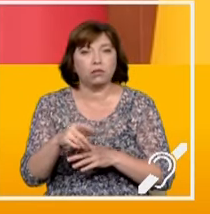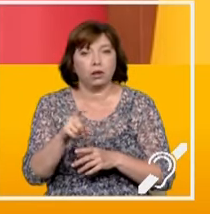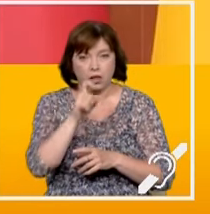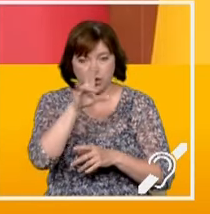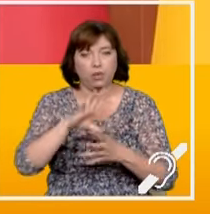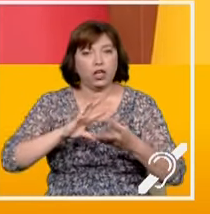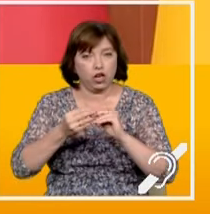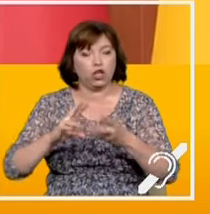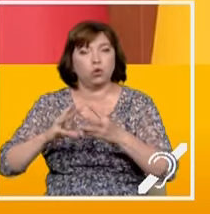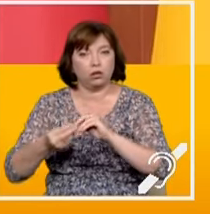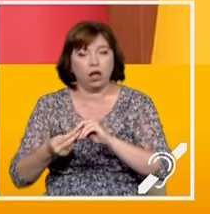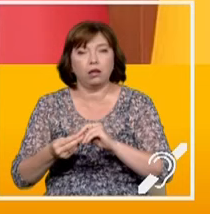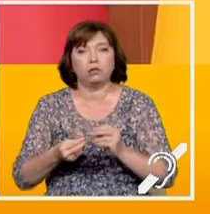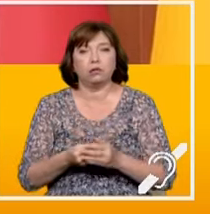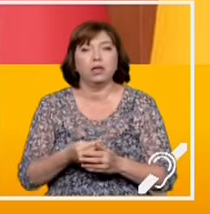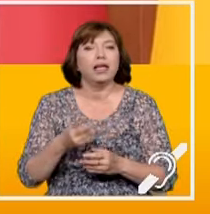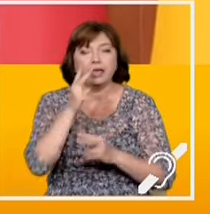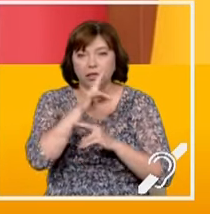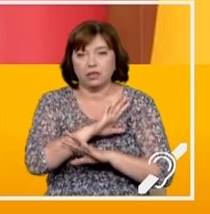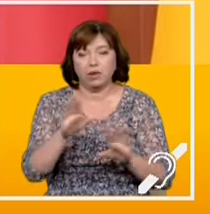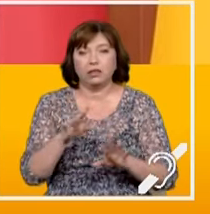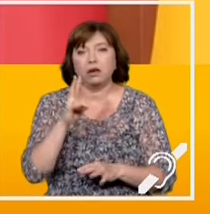progrese deosebite în pofida